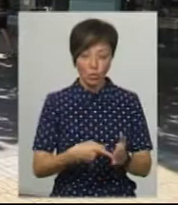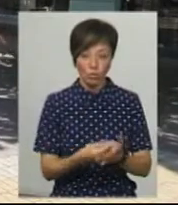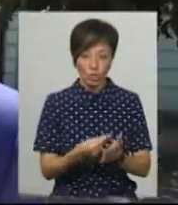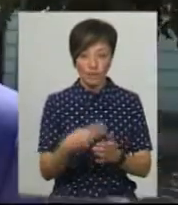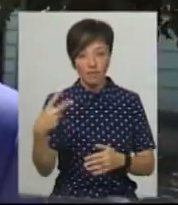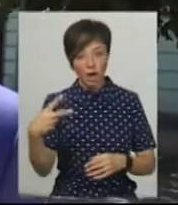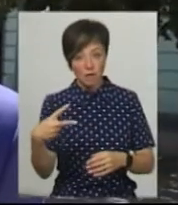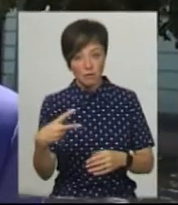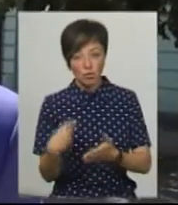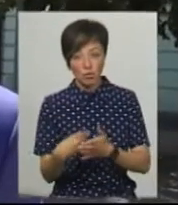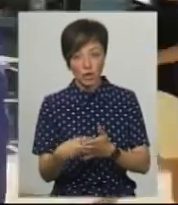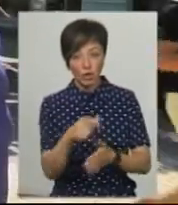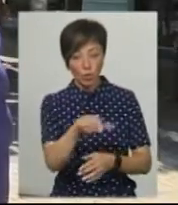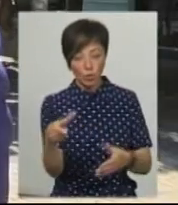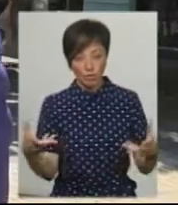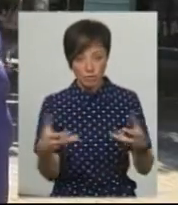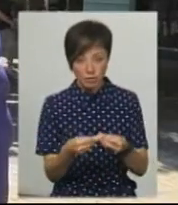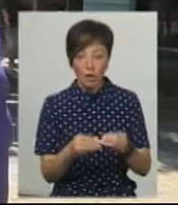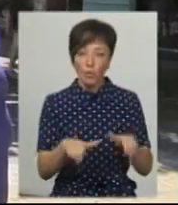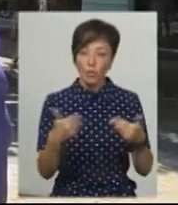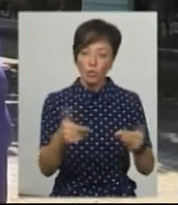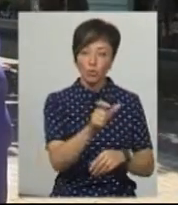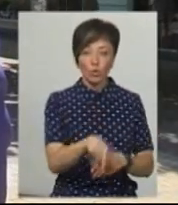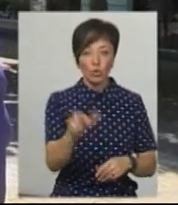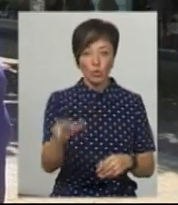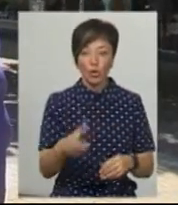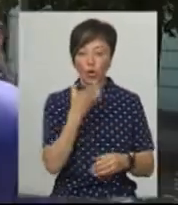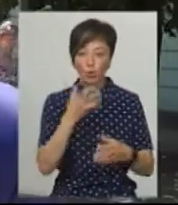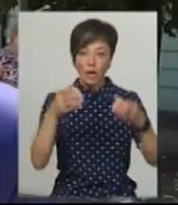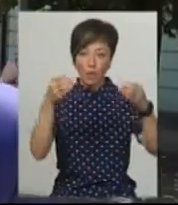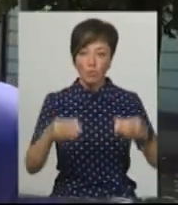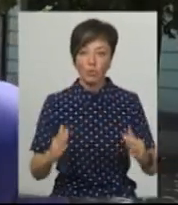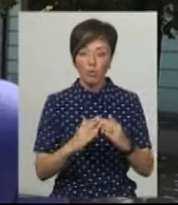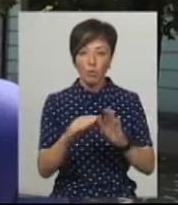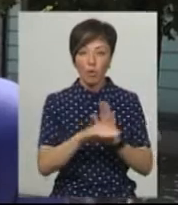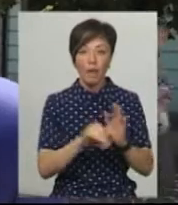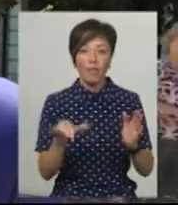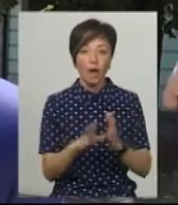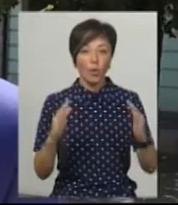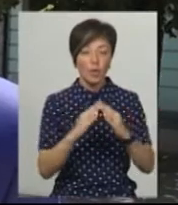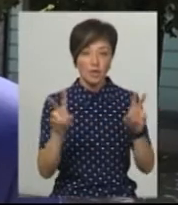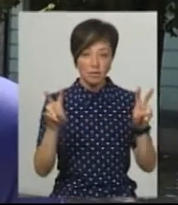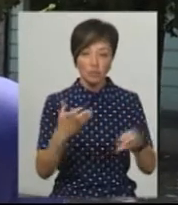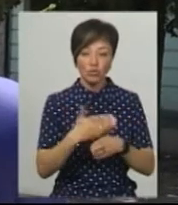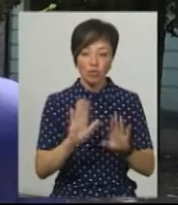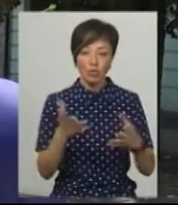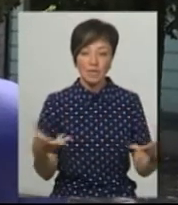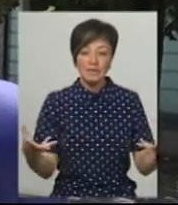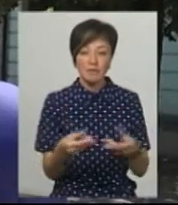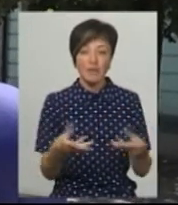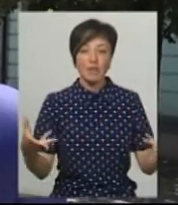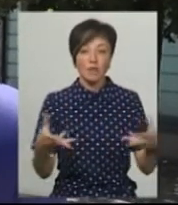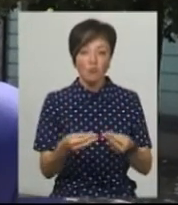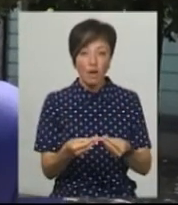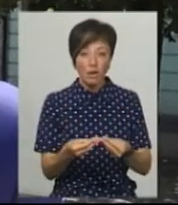бюджету, 20% з бюджету мешканців. Пропонуємо людям утеплювати будинки по програмі «Енергодім», яка частково буде